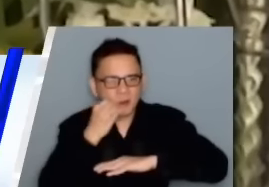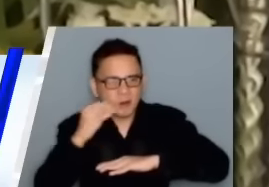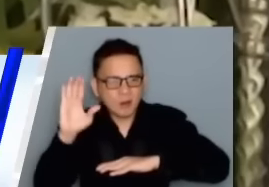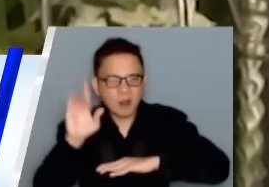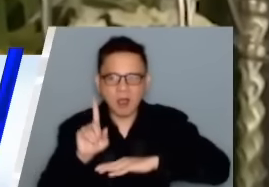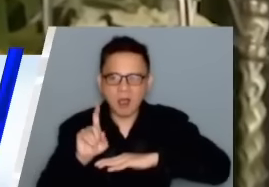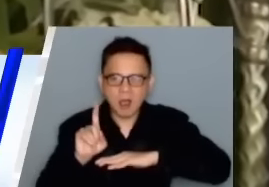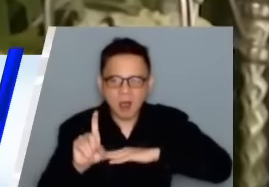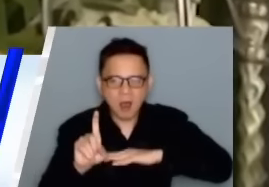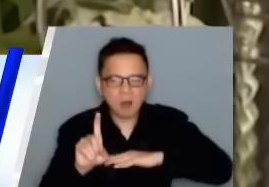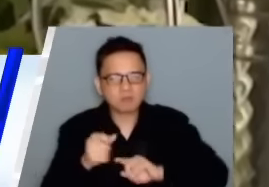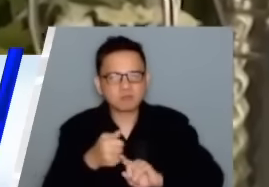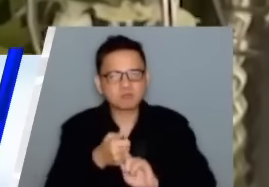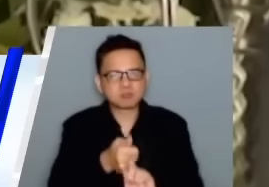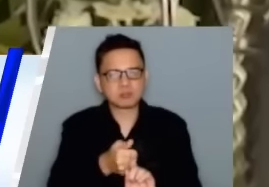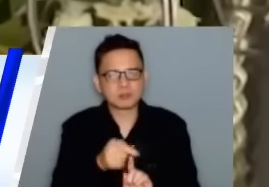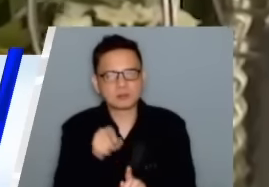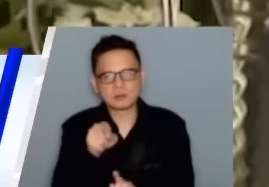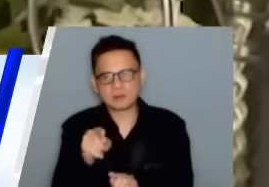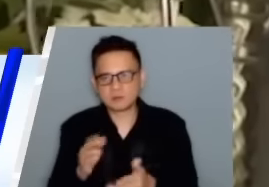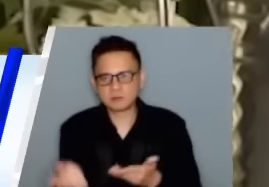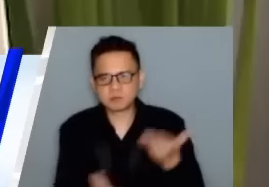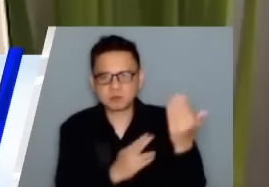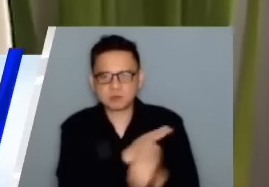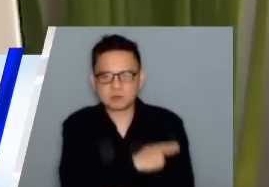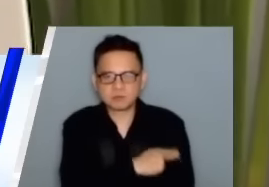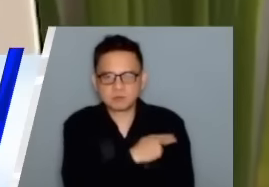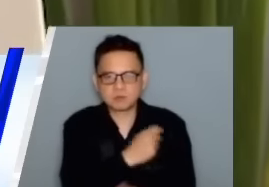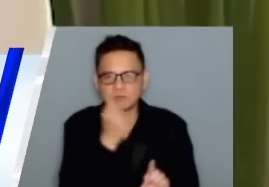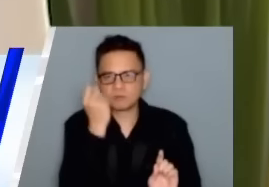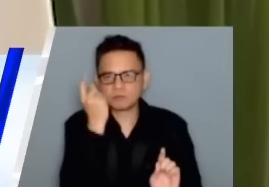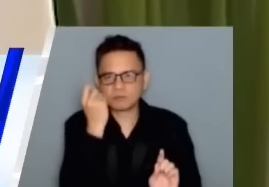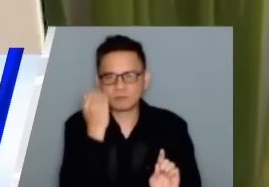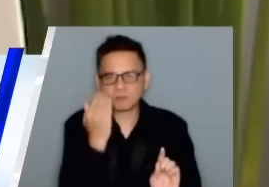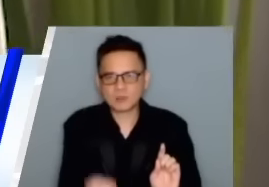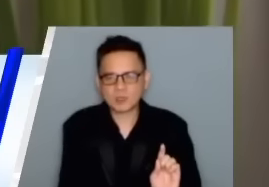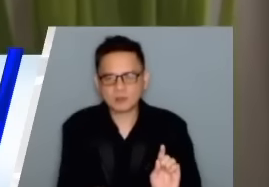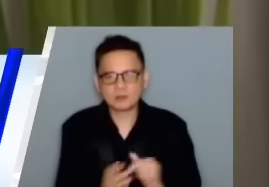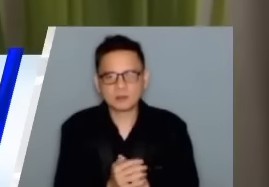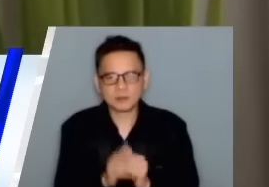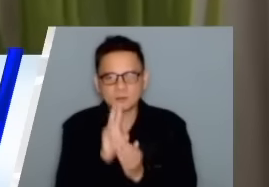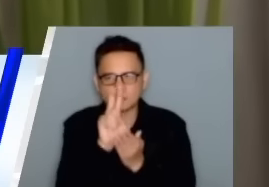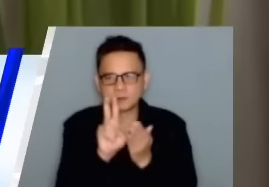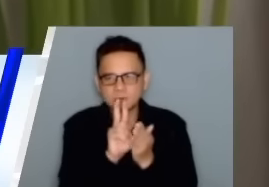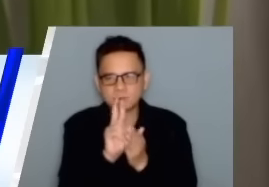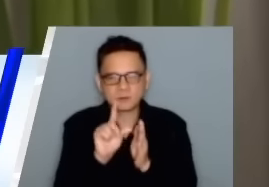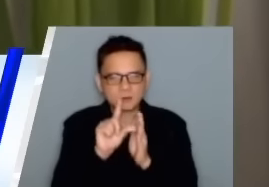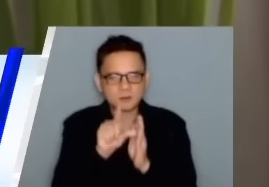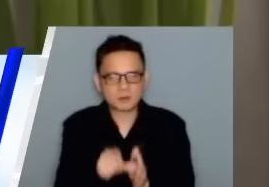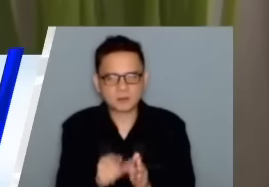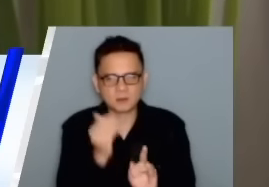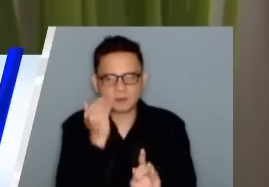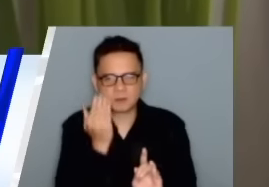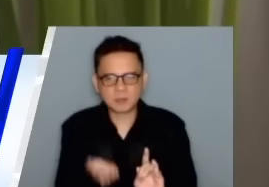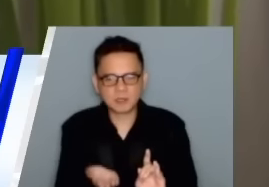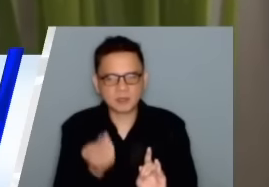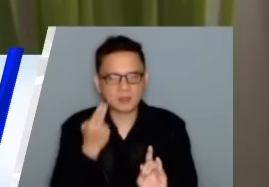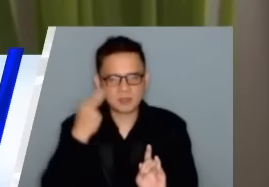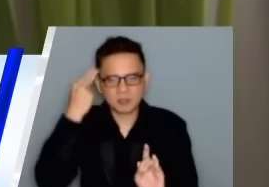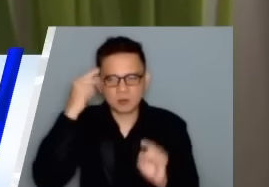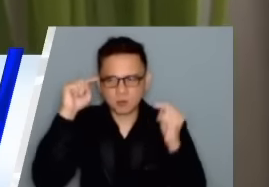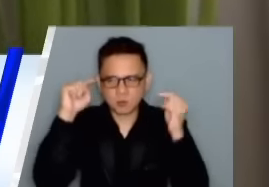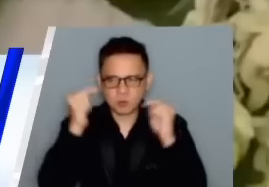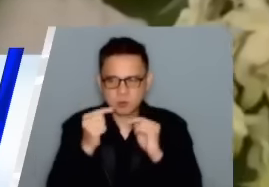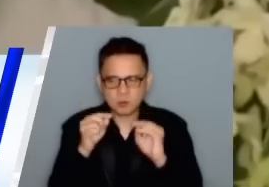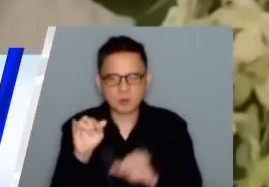pa sa ospital ang biktima Pero idineklarang patay Makalipas ang dalawang oras nagtamo siya ng head injury at nabalian din ng buto sa